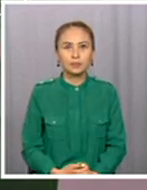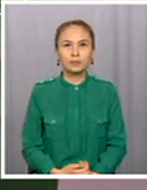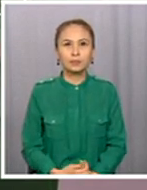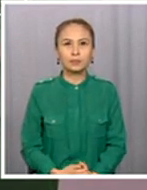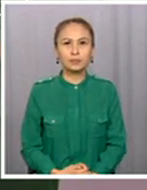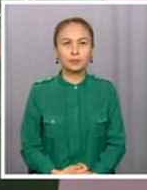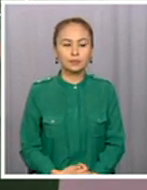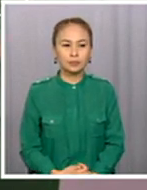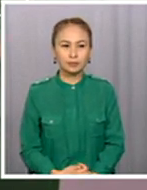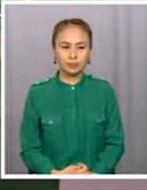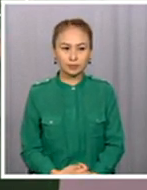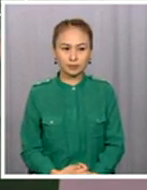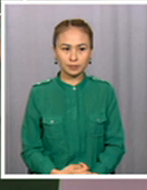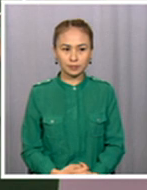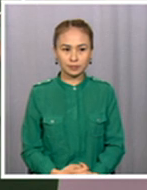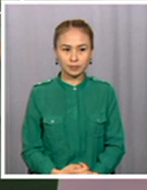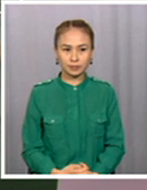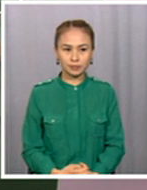жазамыз.